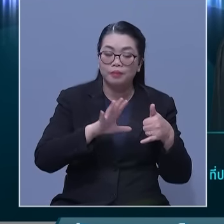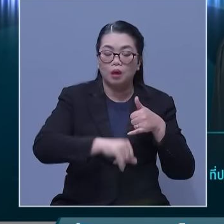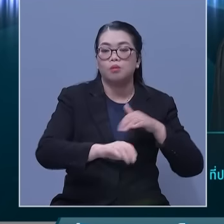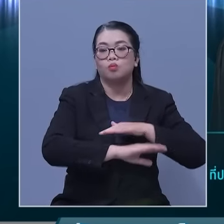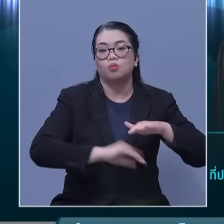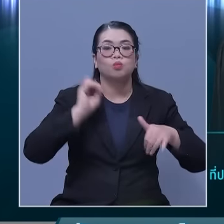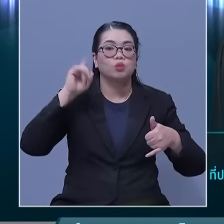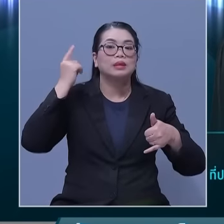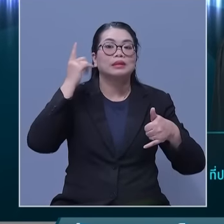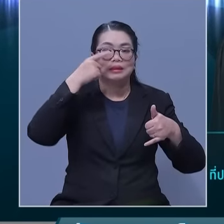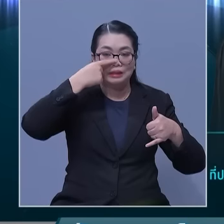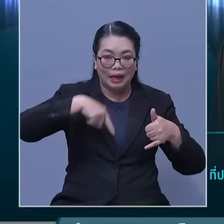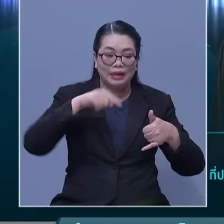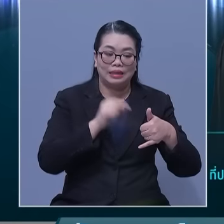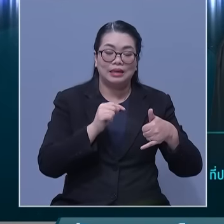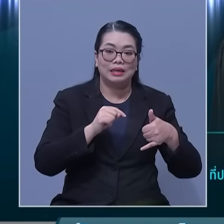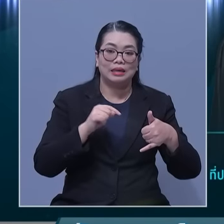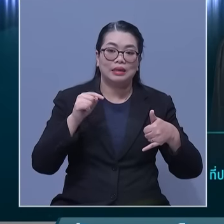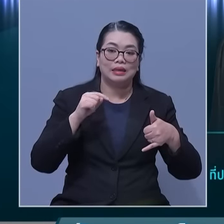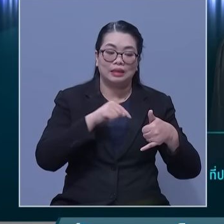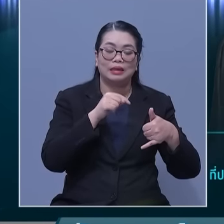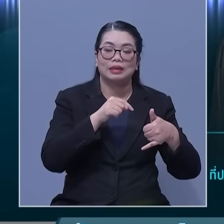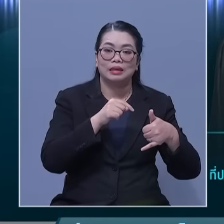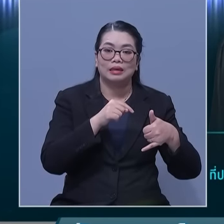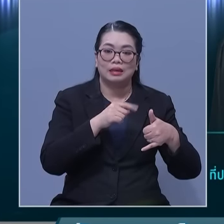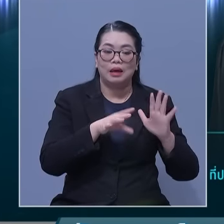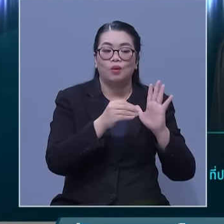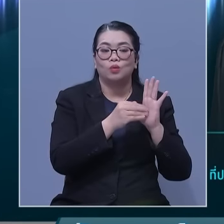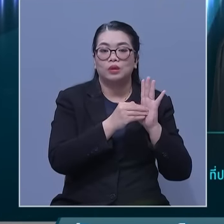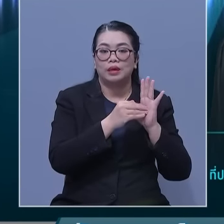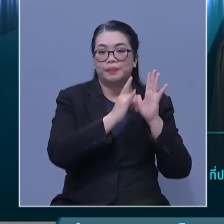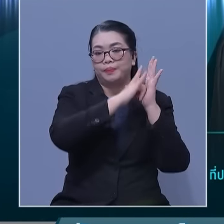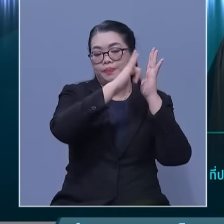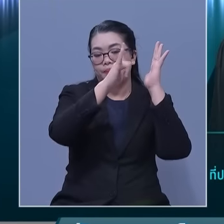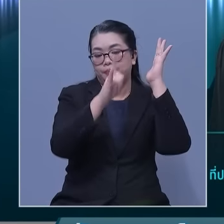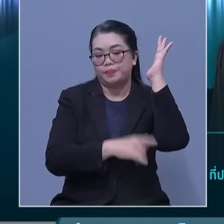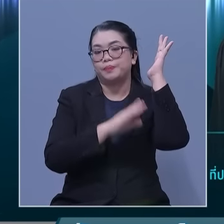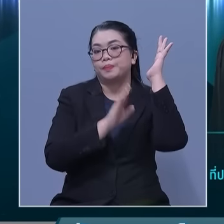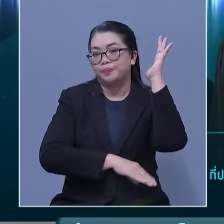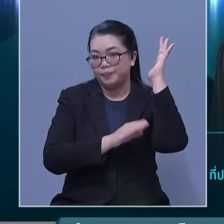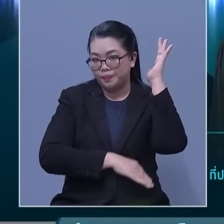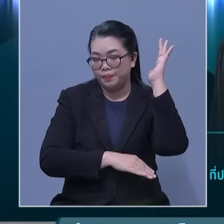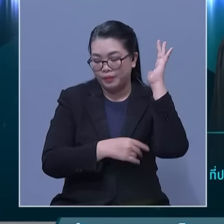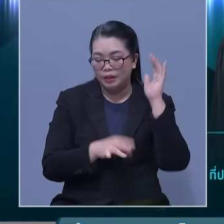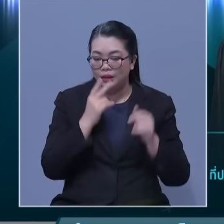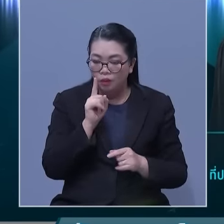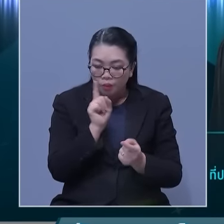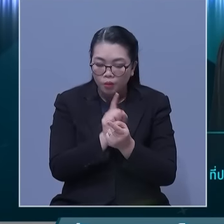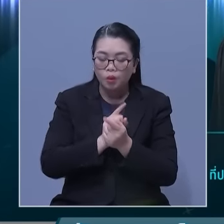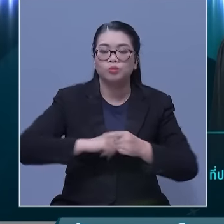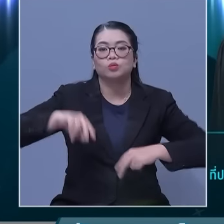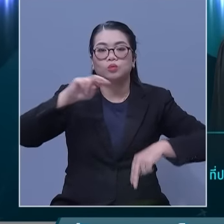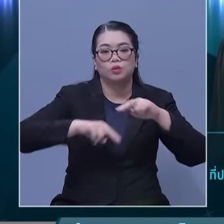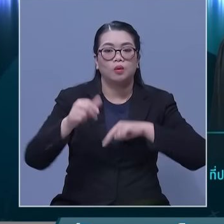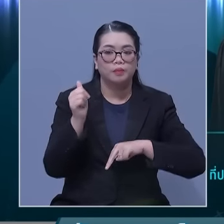คนไทยครับที่บินจากเอ่อกรุงเทพฯครับไปที่เมดานอันนี้ตรวจสอบได้ครับ